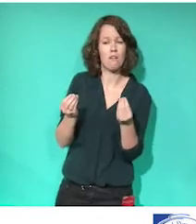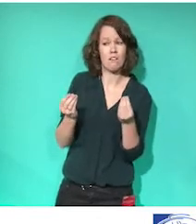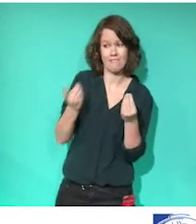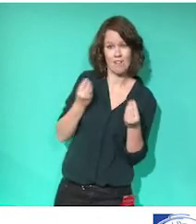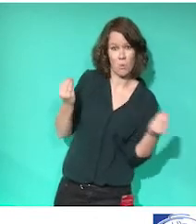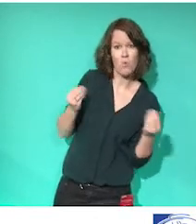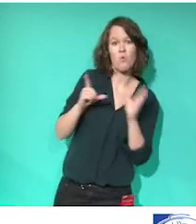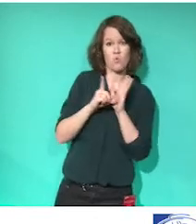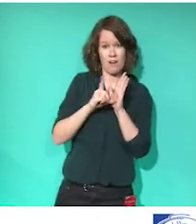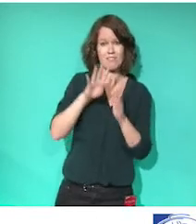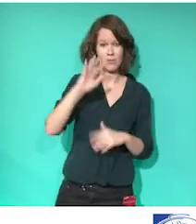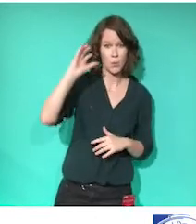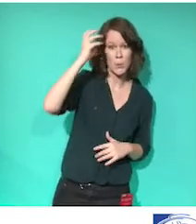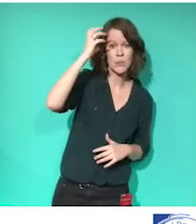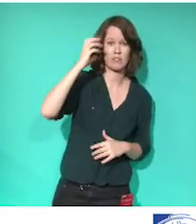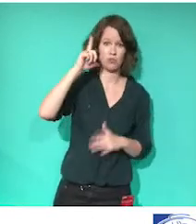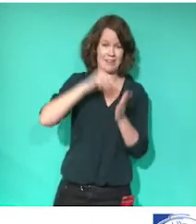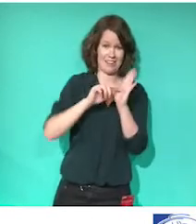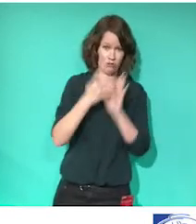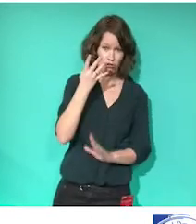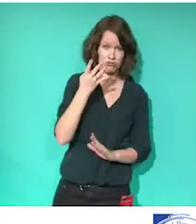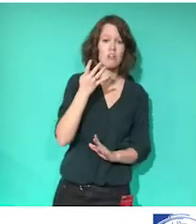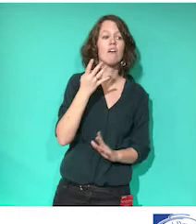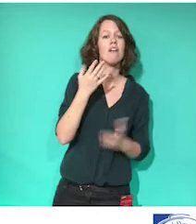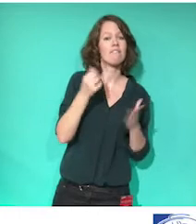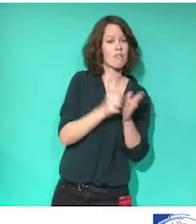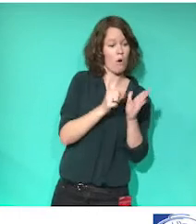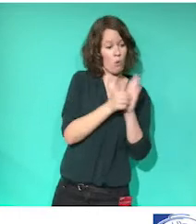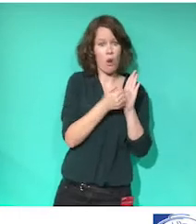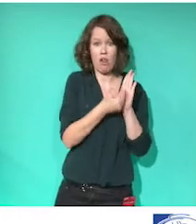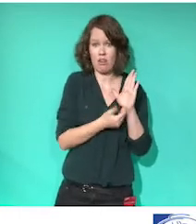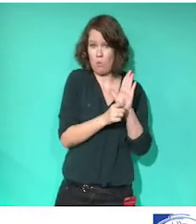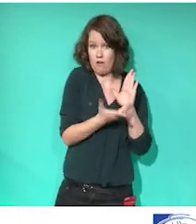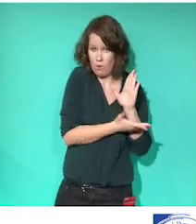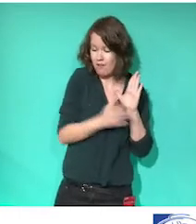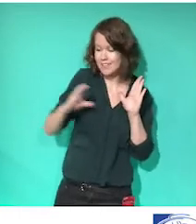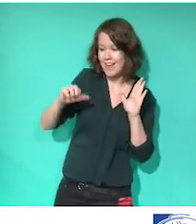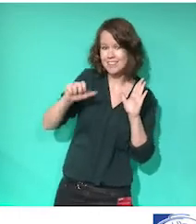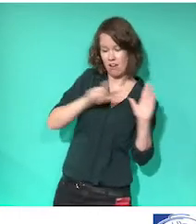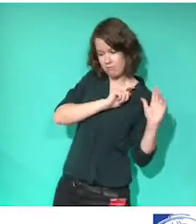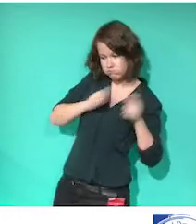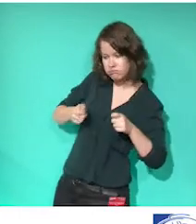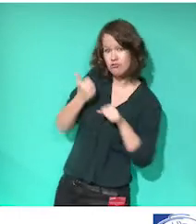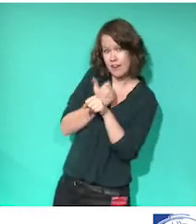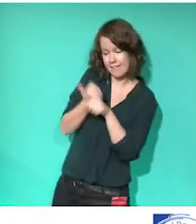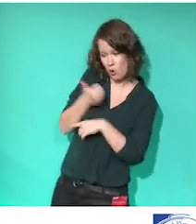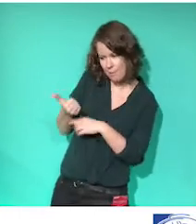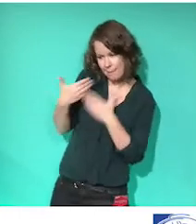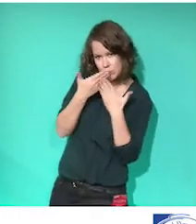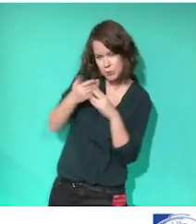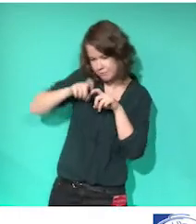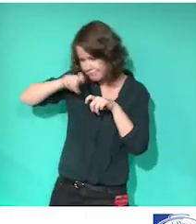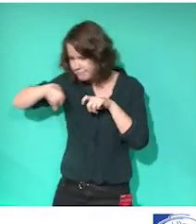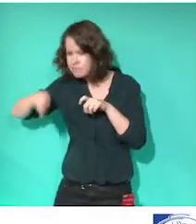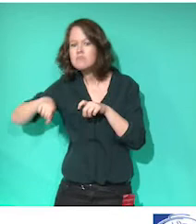4 août 2014 qui a donné compétence au CSA pour chaque année indiquer un bilan chiffré de la place des